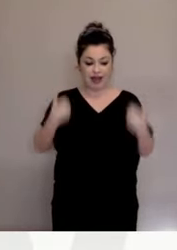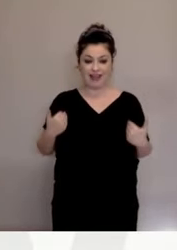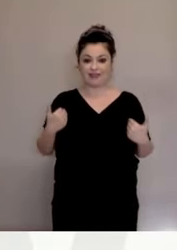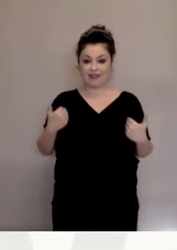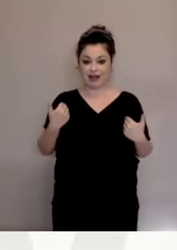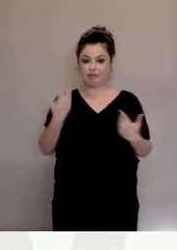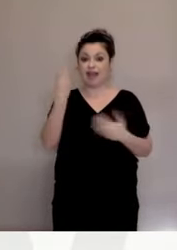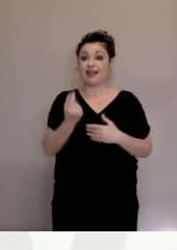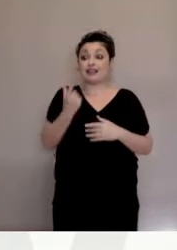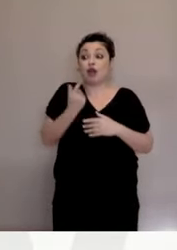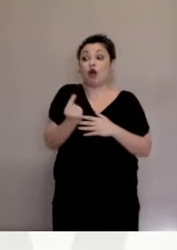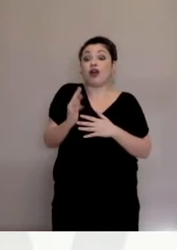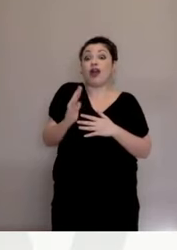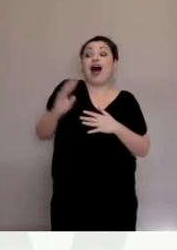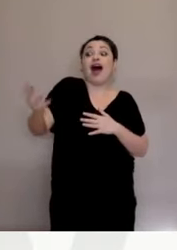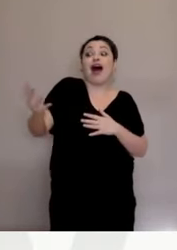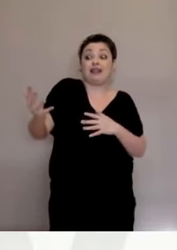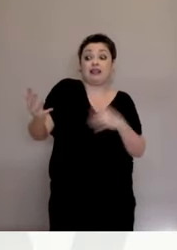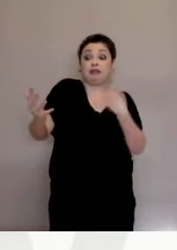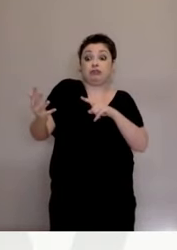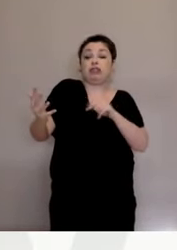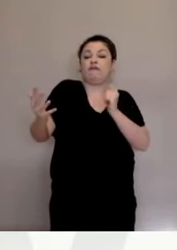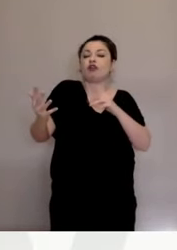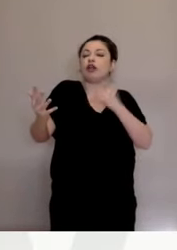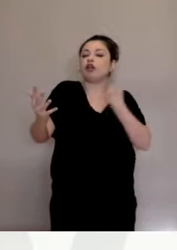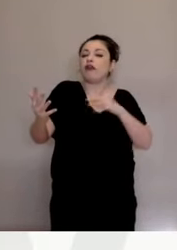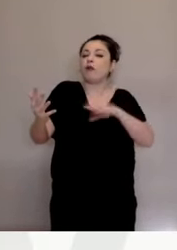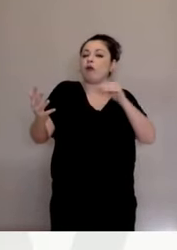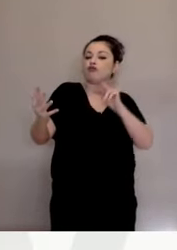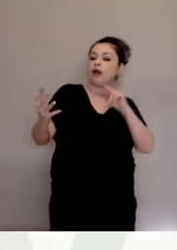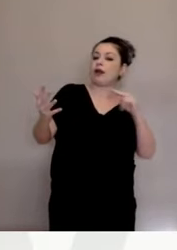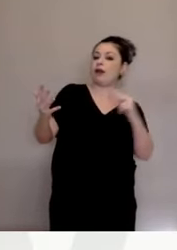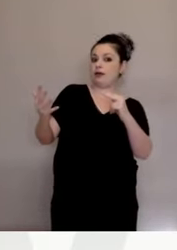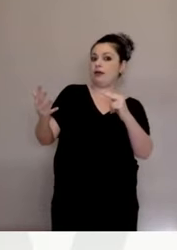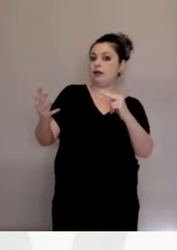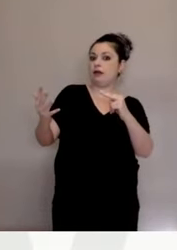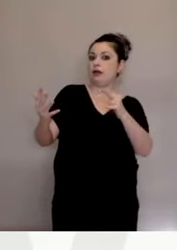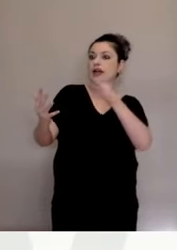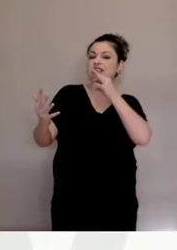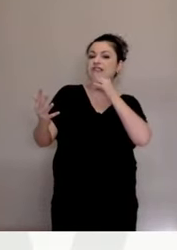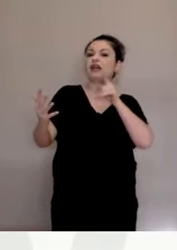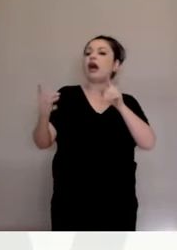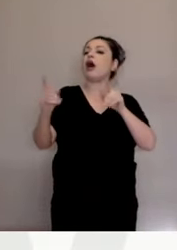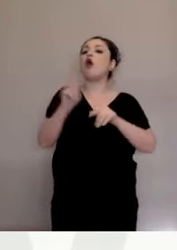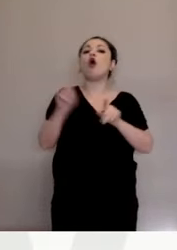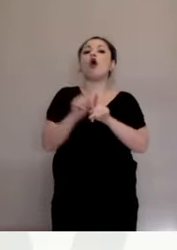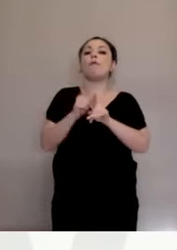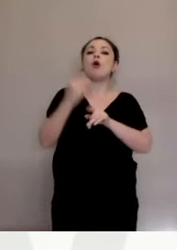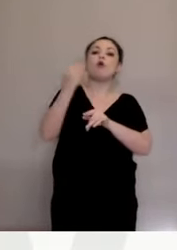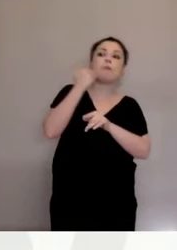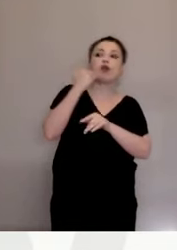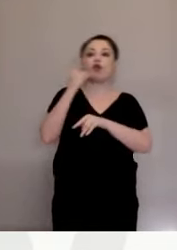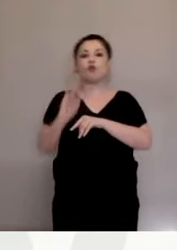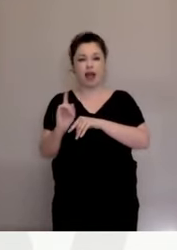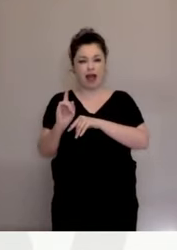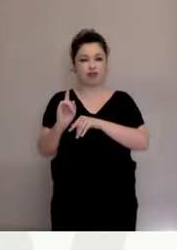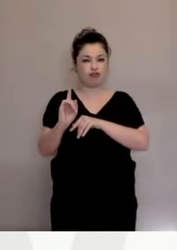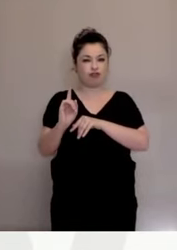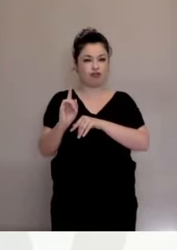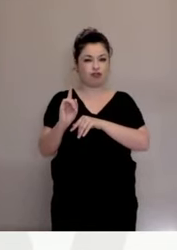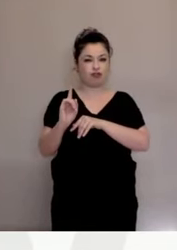altri, che non può essere pensato solo in opposizione all'umano? Il problema è appunto